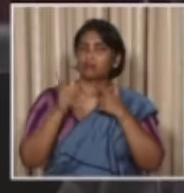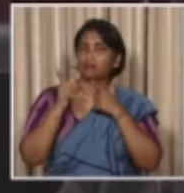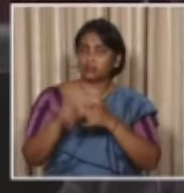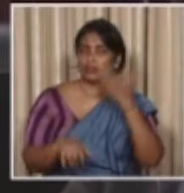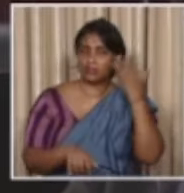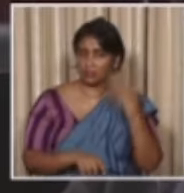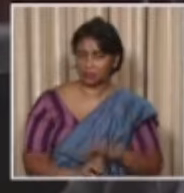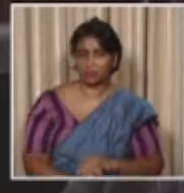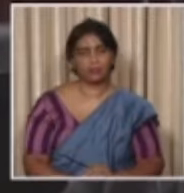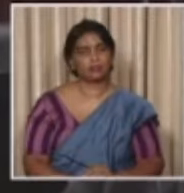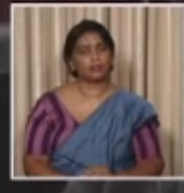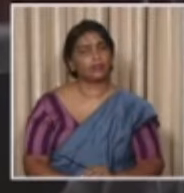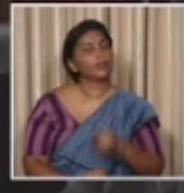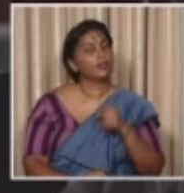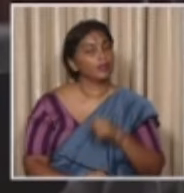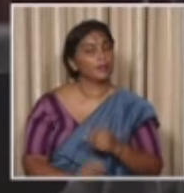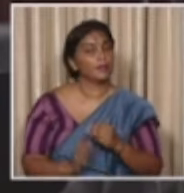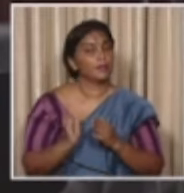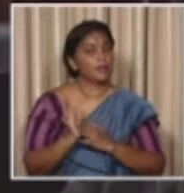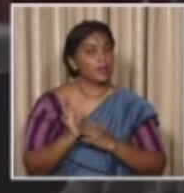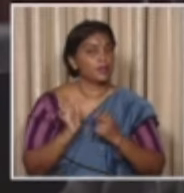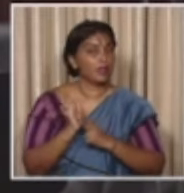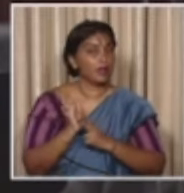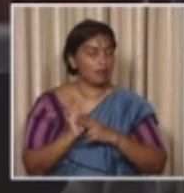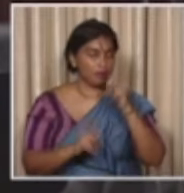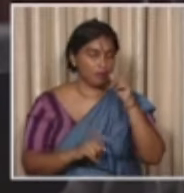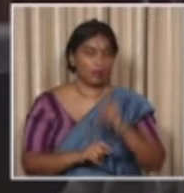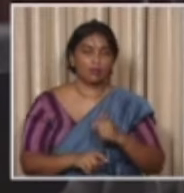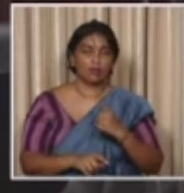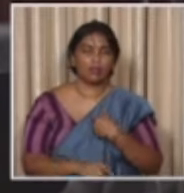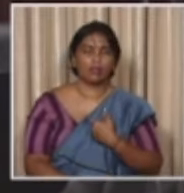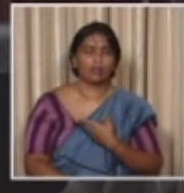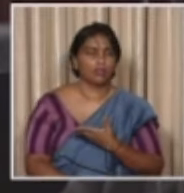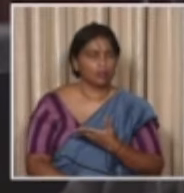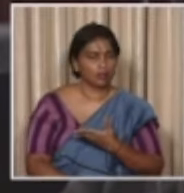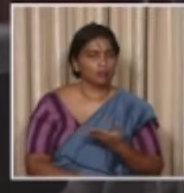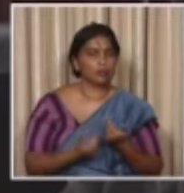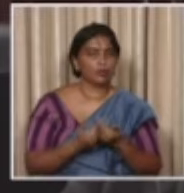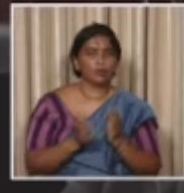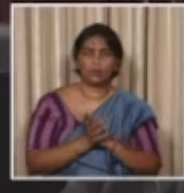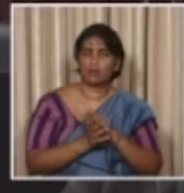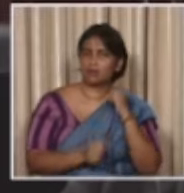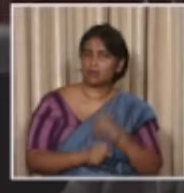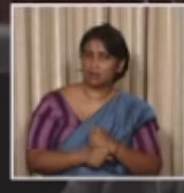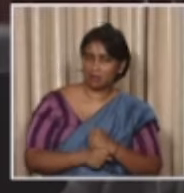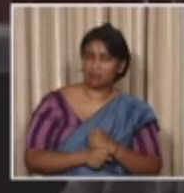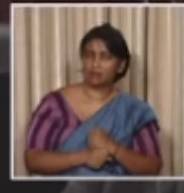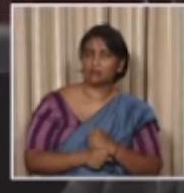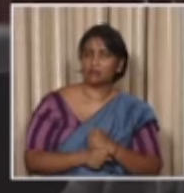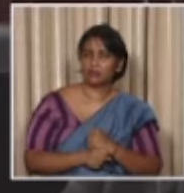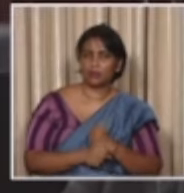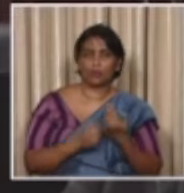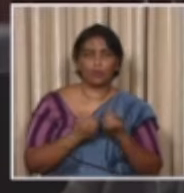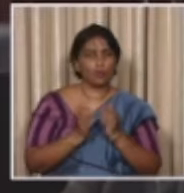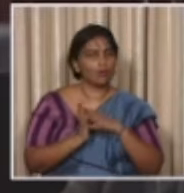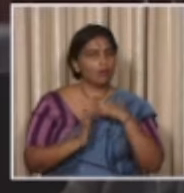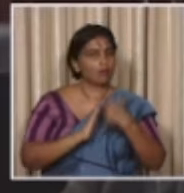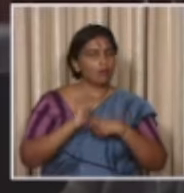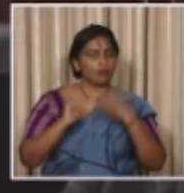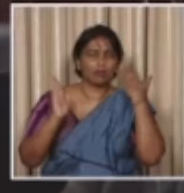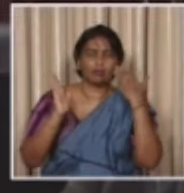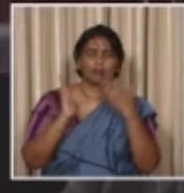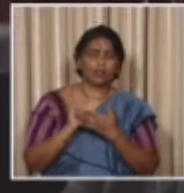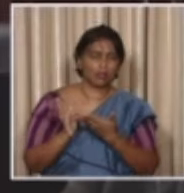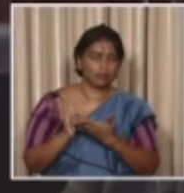දමන්න. මේජර් නිලාම් වැනි දක්ෂ නිලධාරීන් කලකිරිලා තමන්ගේම ආණ්ඩුව තමන්ගේ රට ගැන කලකිරිලා